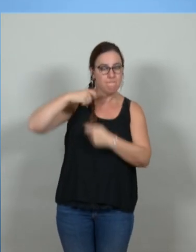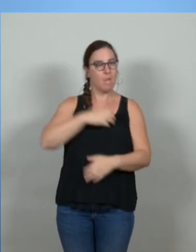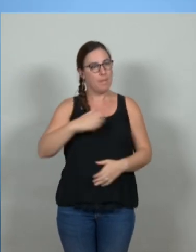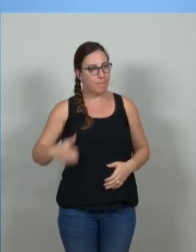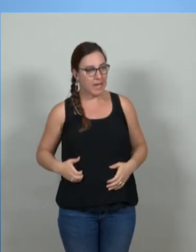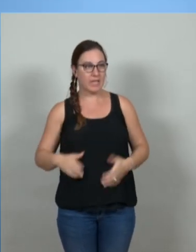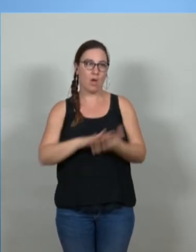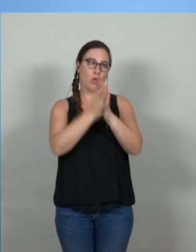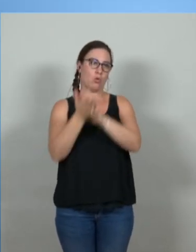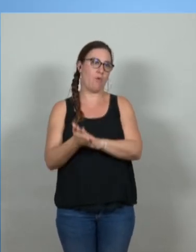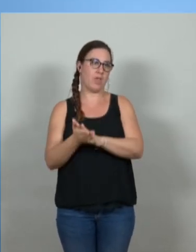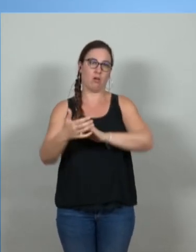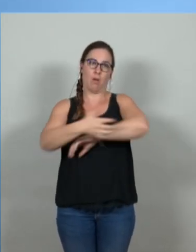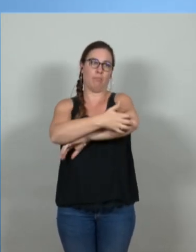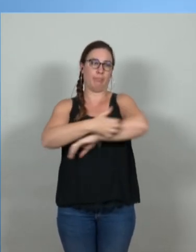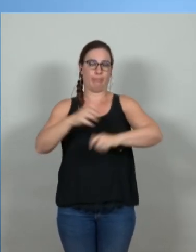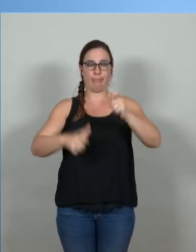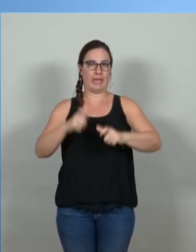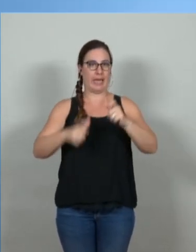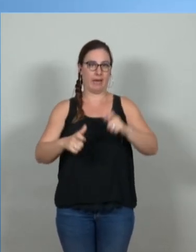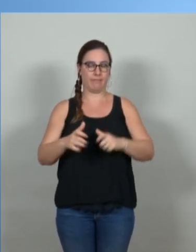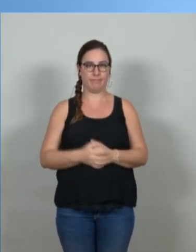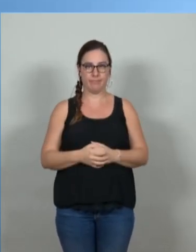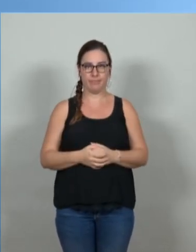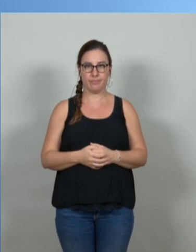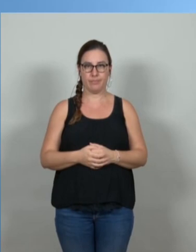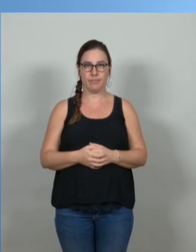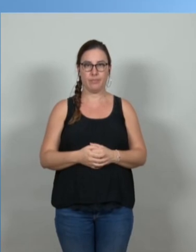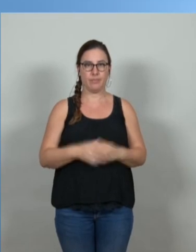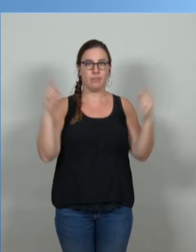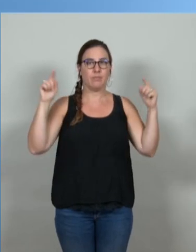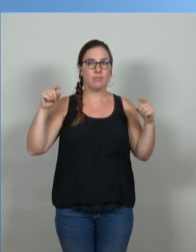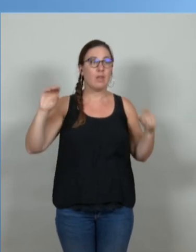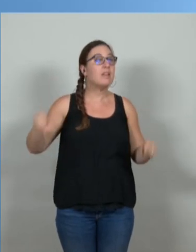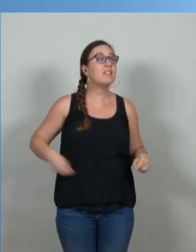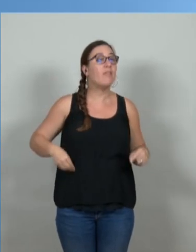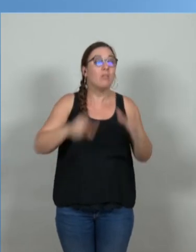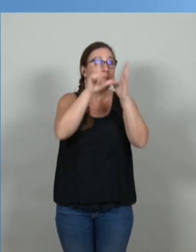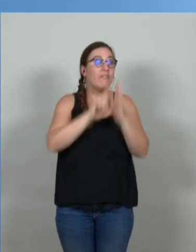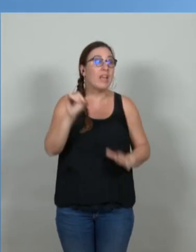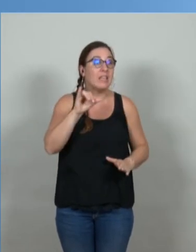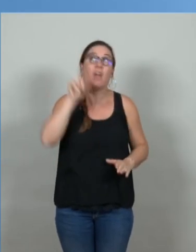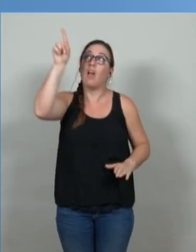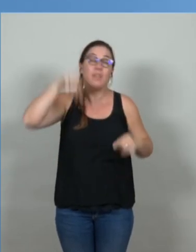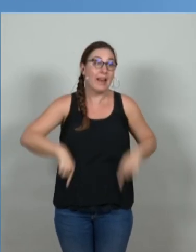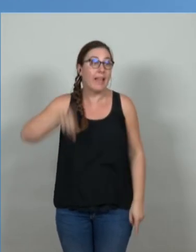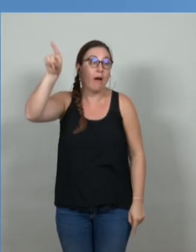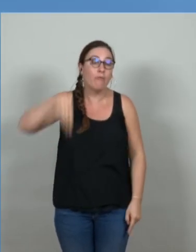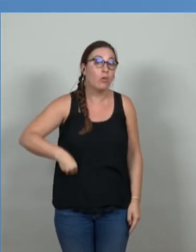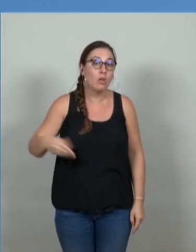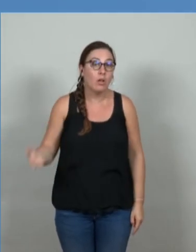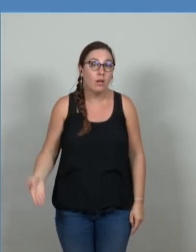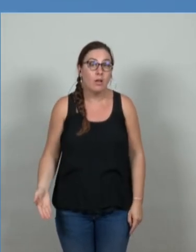précarisent aussi leurs agents bien sûr que c'est la faute de l'État c'est une loi de l'État enfin